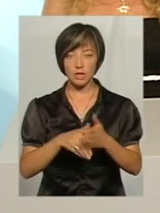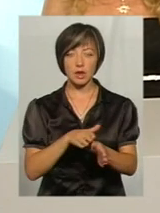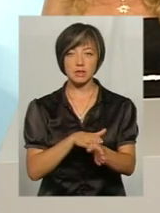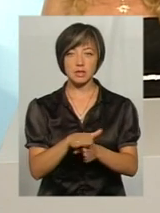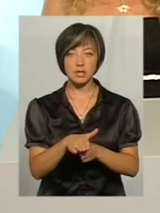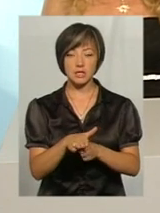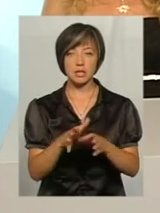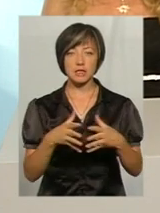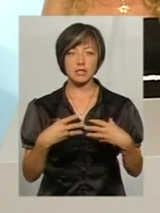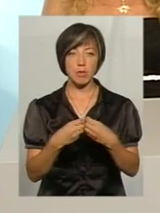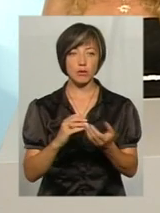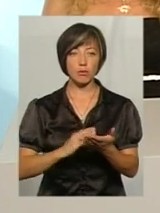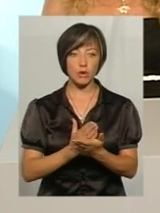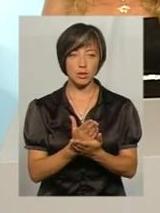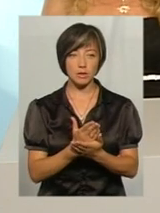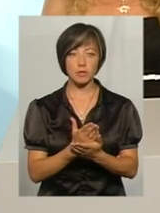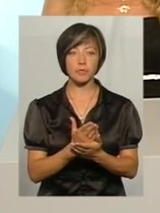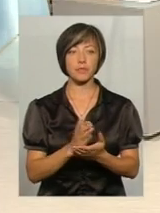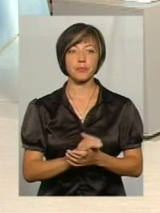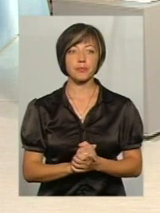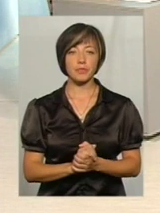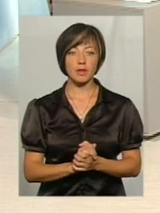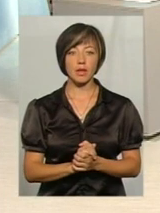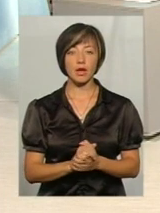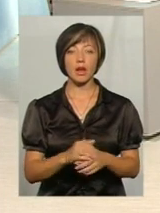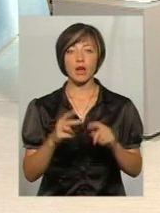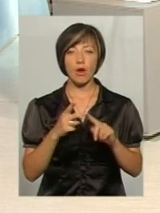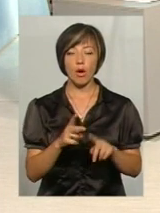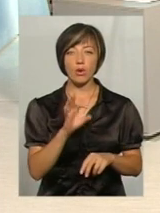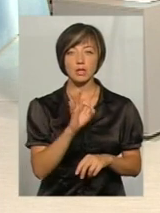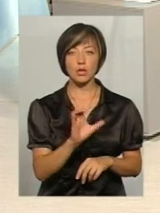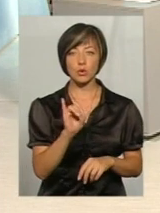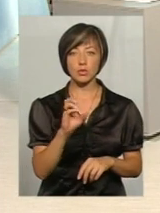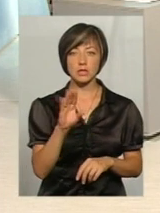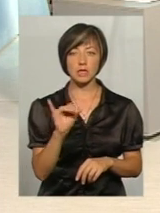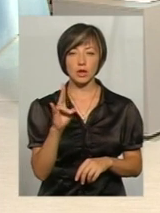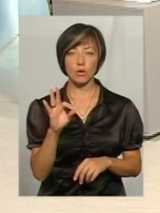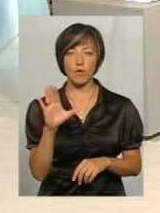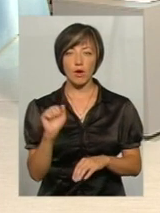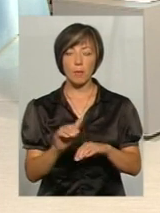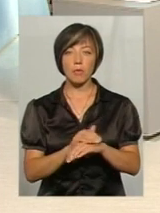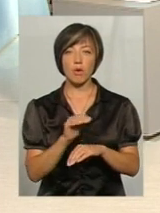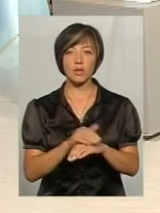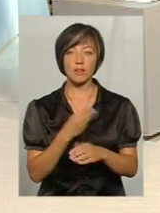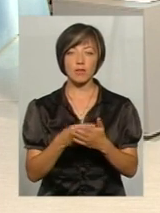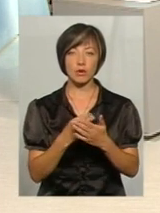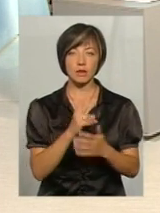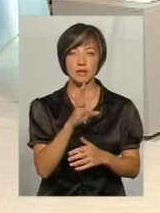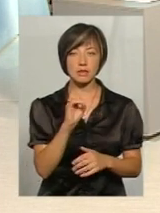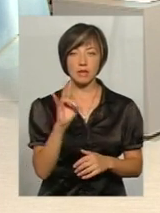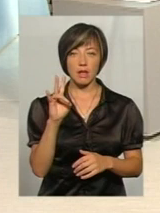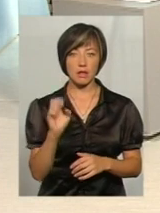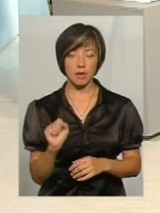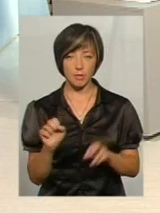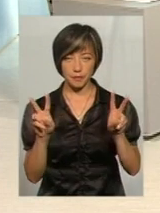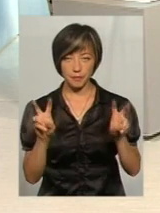реалізації сімейної політики. Доброго дня, пані Добрий Лілія. День. Та пані Оксана Устинова, президент благодійного фонду «Ксена». Доброго дня. Добрий.